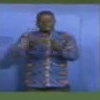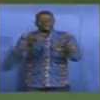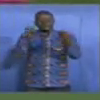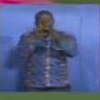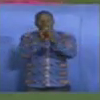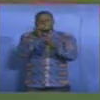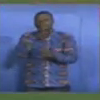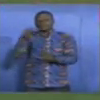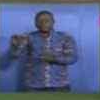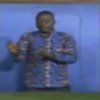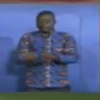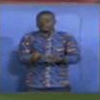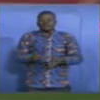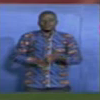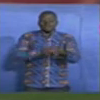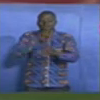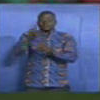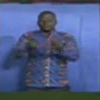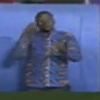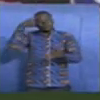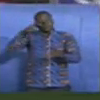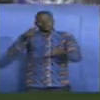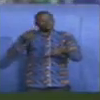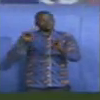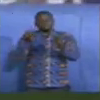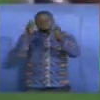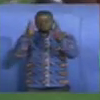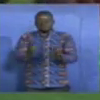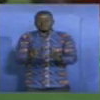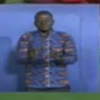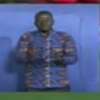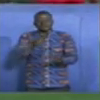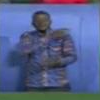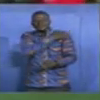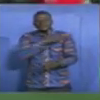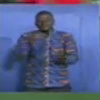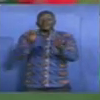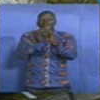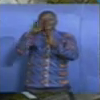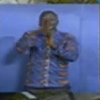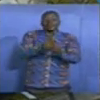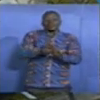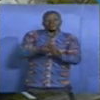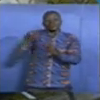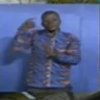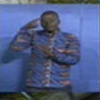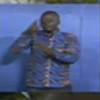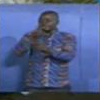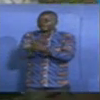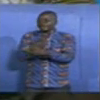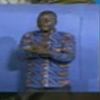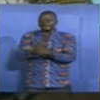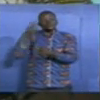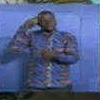ici, sur les salons. Et ils ne sont pas désarmés. Ils donnent de la voix également pour encourager les garçons de Paulo.